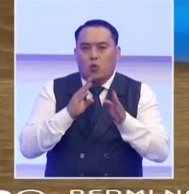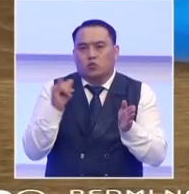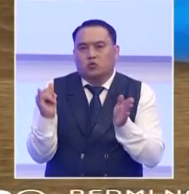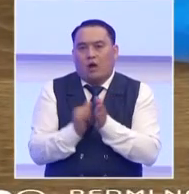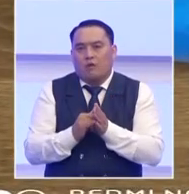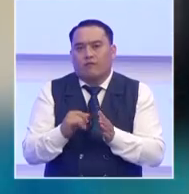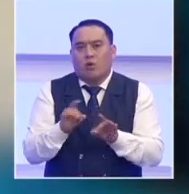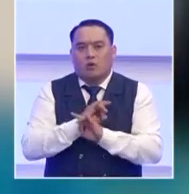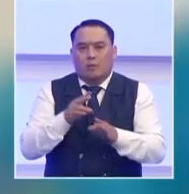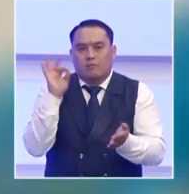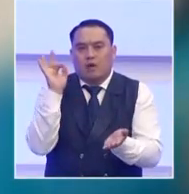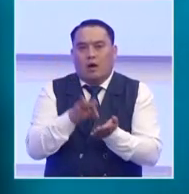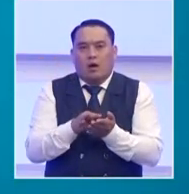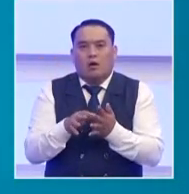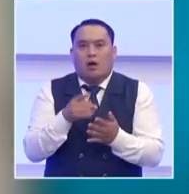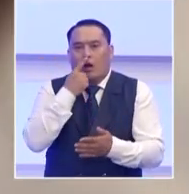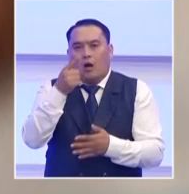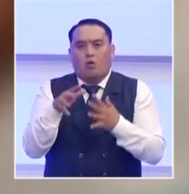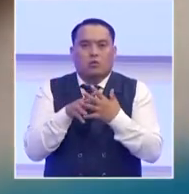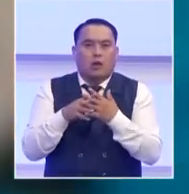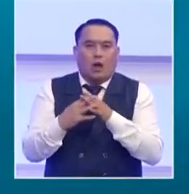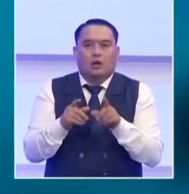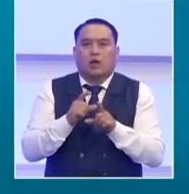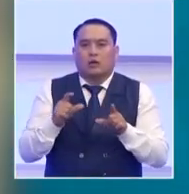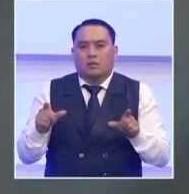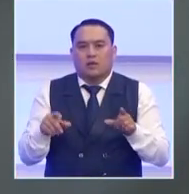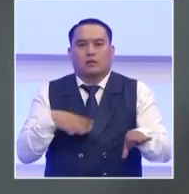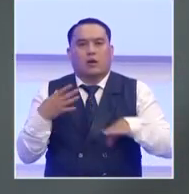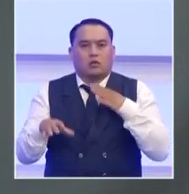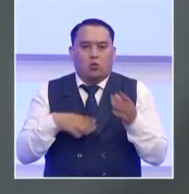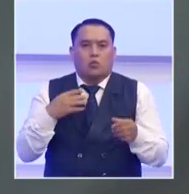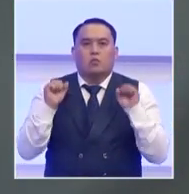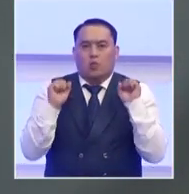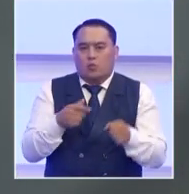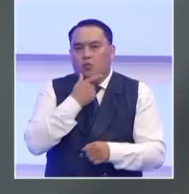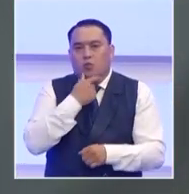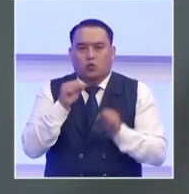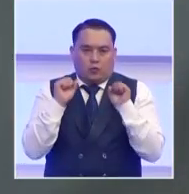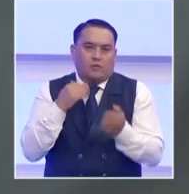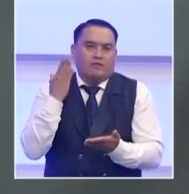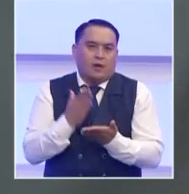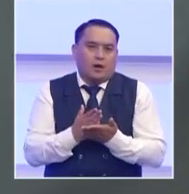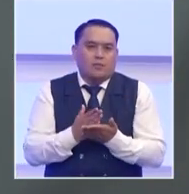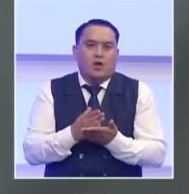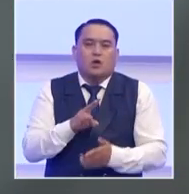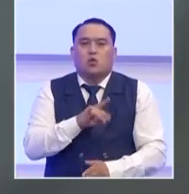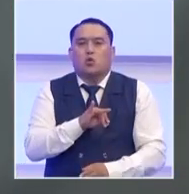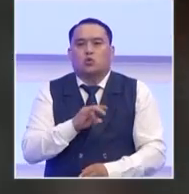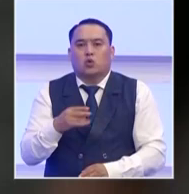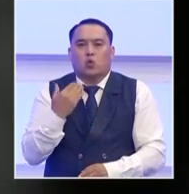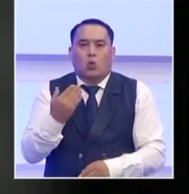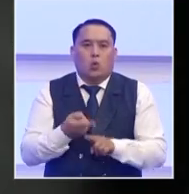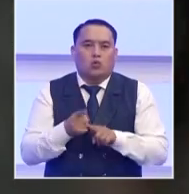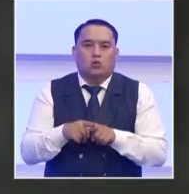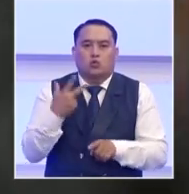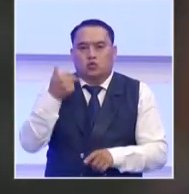салады. Мұндағы мақсаты шалғайдағы ауыл аймақ тұрғындарының да дайындықты тамашалауына мүмкіндік беру. Айта кетейік, Нұржан